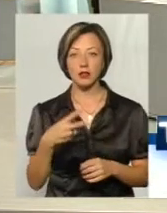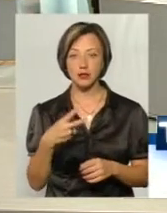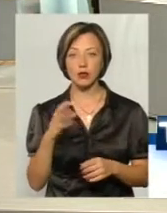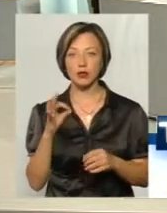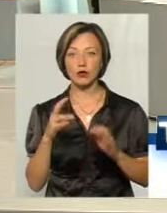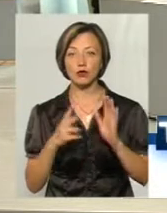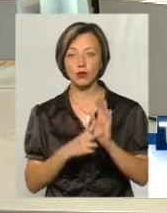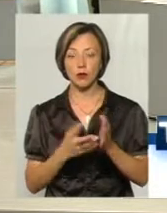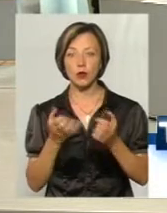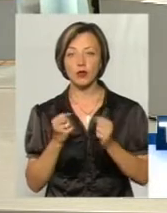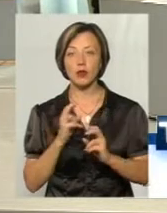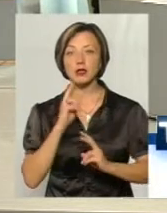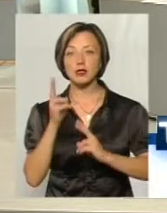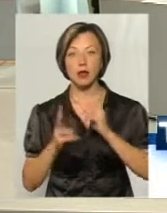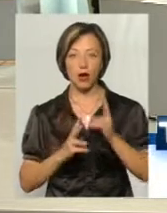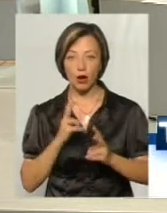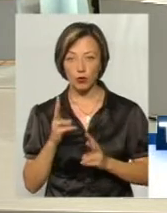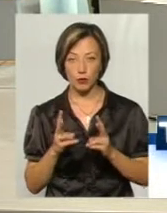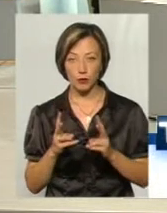20.07 ми отримали скаргу,